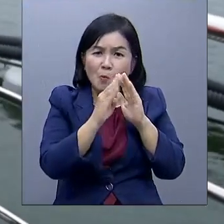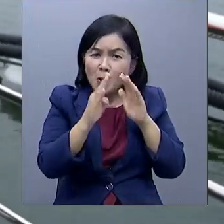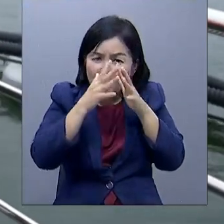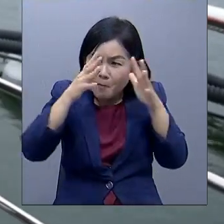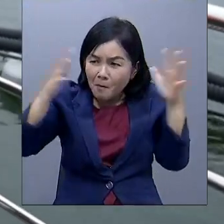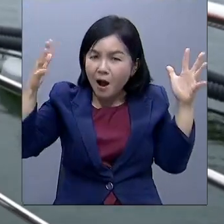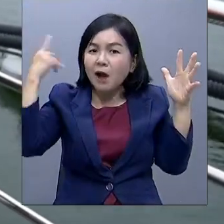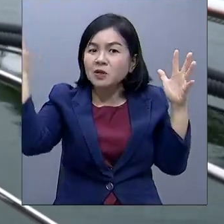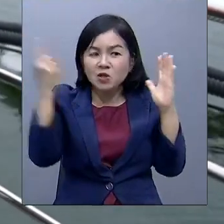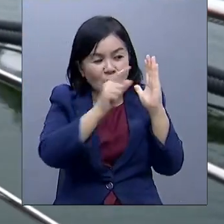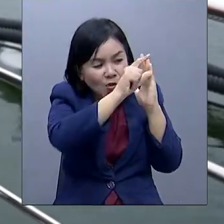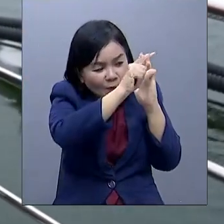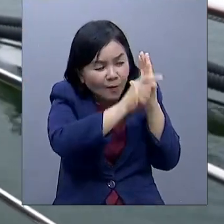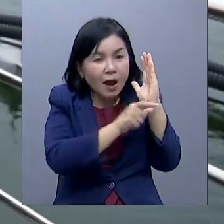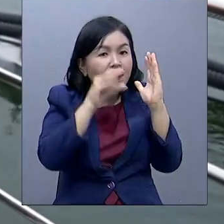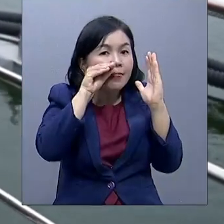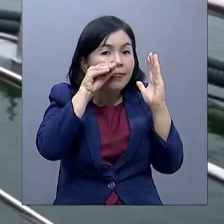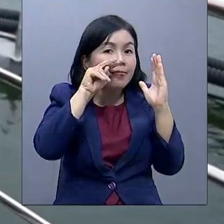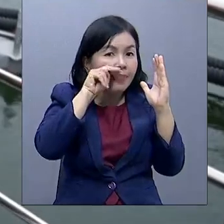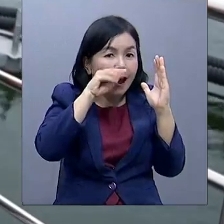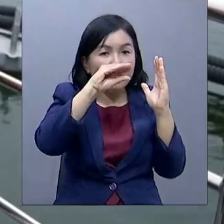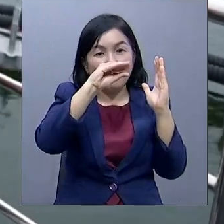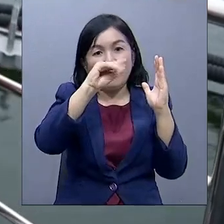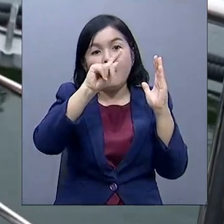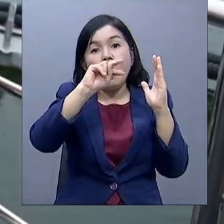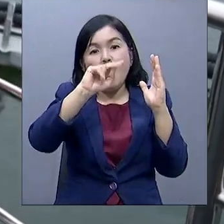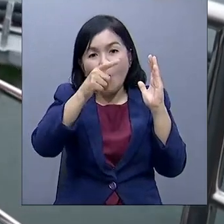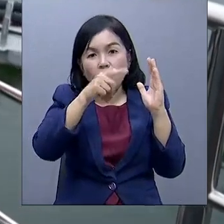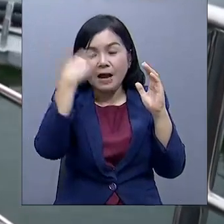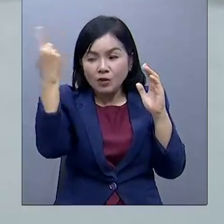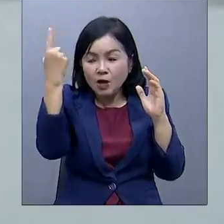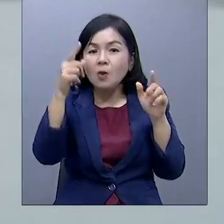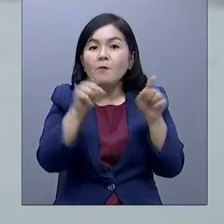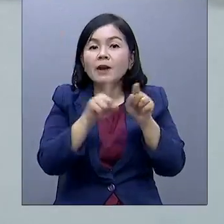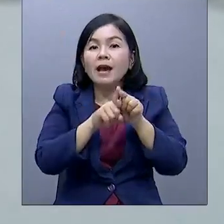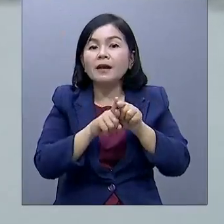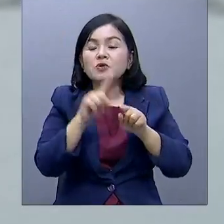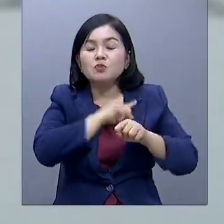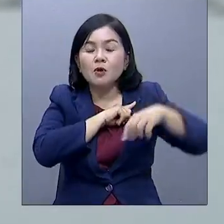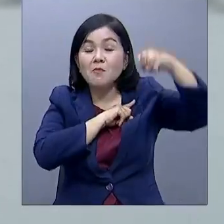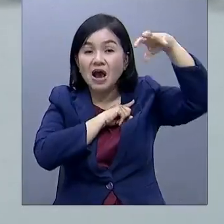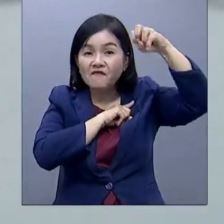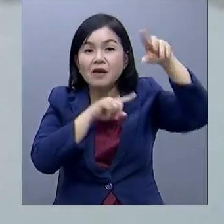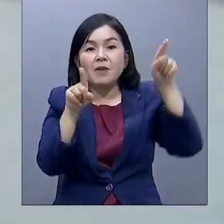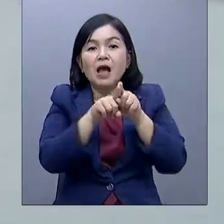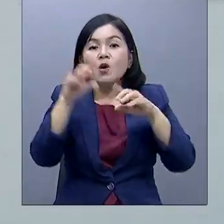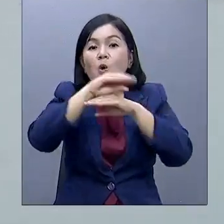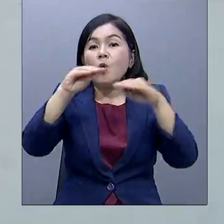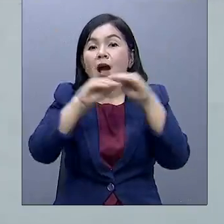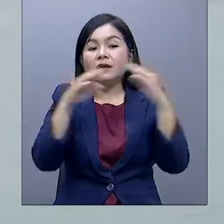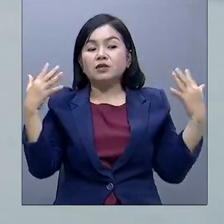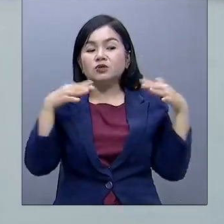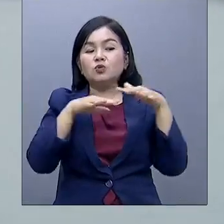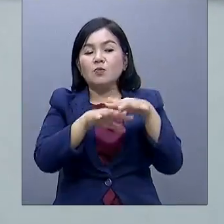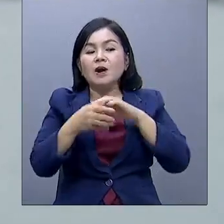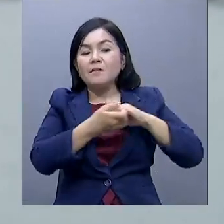พาวัดเรืองแสงหรือแม้แต่ในเมืองวัดต่างๆเนี่ยในส่วนของกพเองนะเราก็คำนึงว่าโครงการที่เราอยู่ร่วมกับชุมชนเนี่ยนอกจากที่เราจ